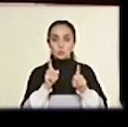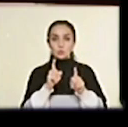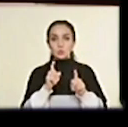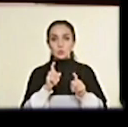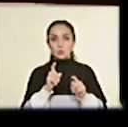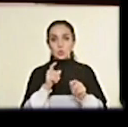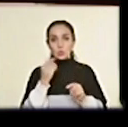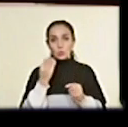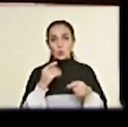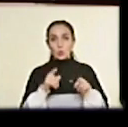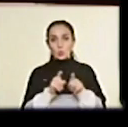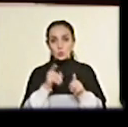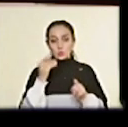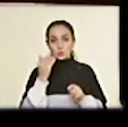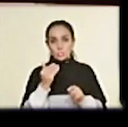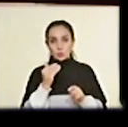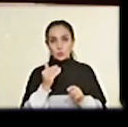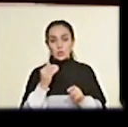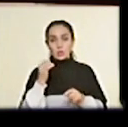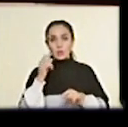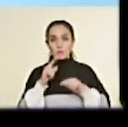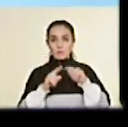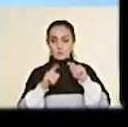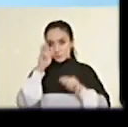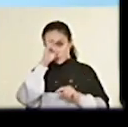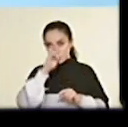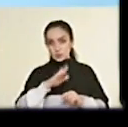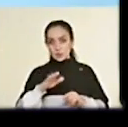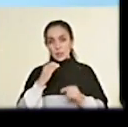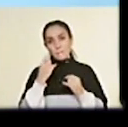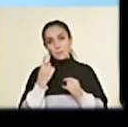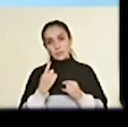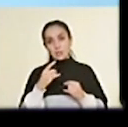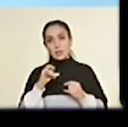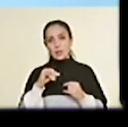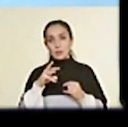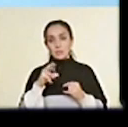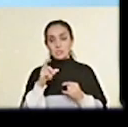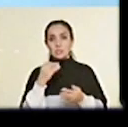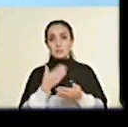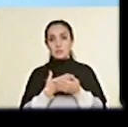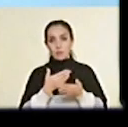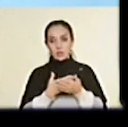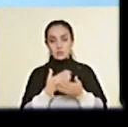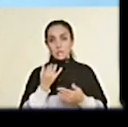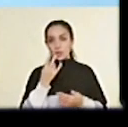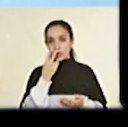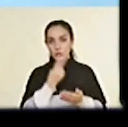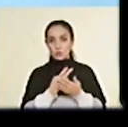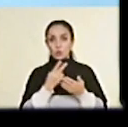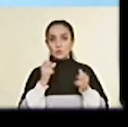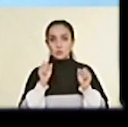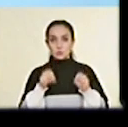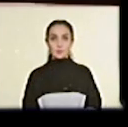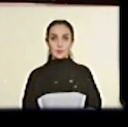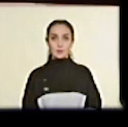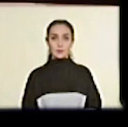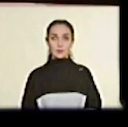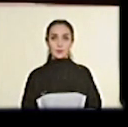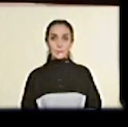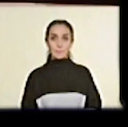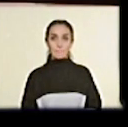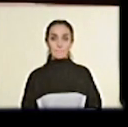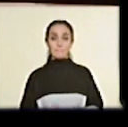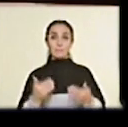bu go'yoki o'sha vatanning bir ramzi sifatida qiyoslashar edi.